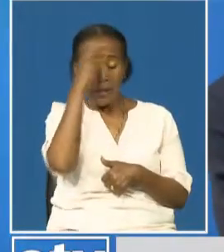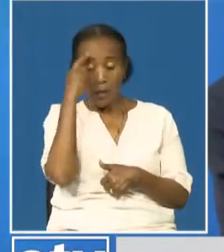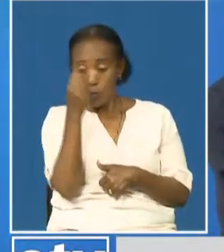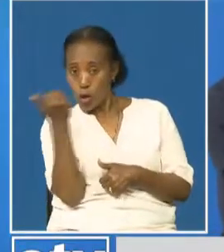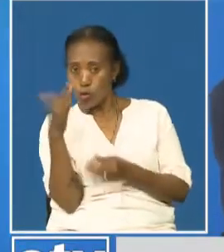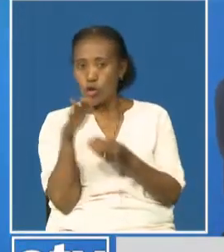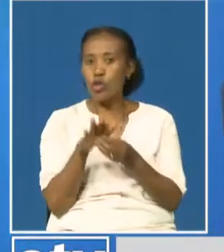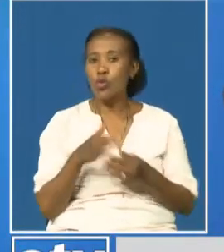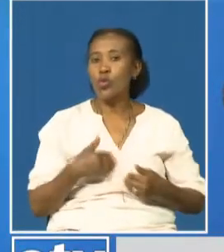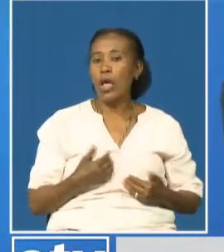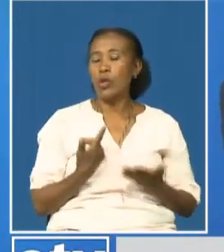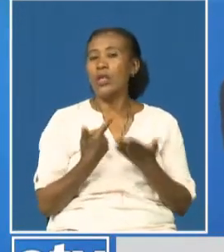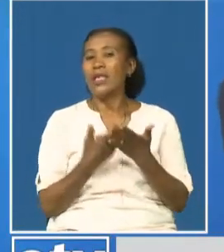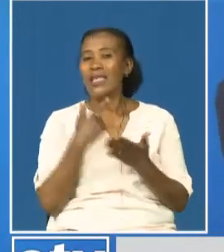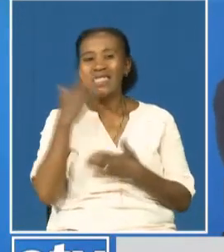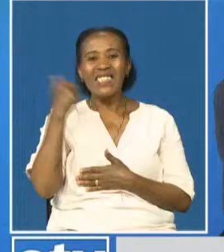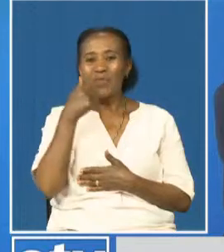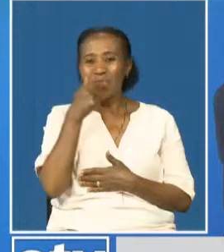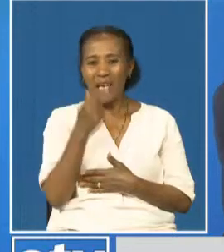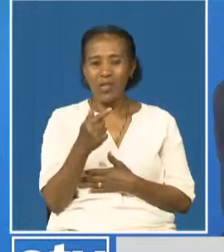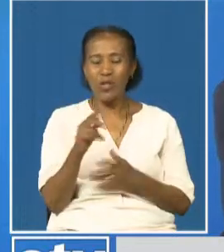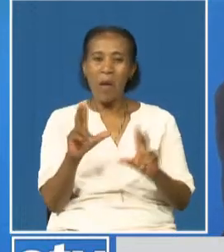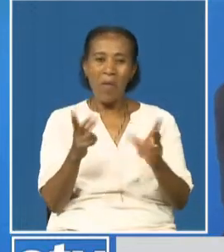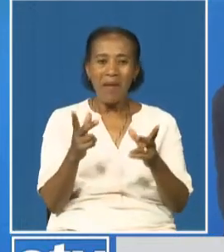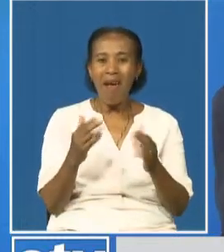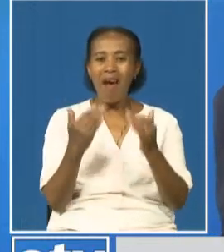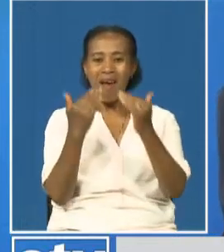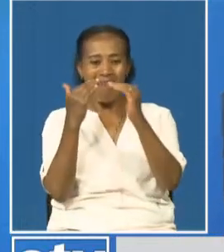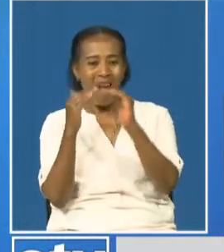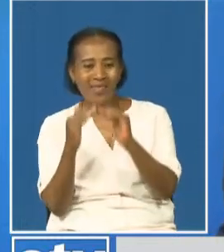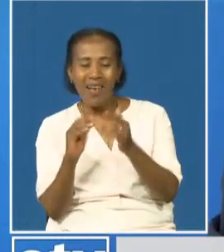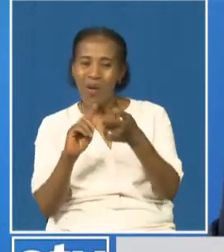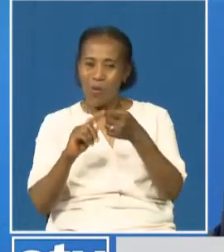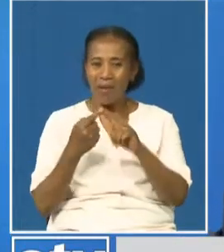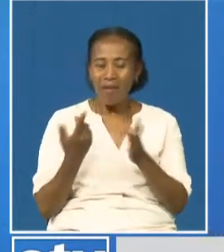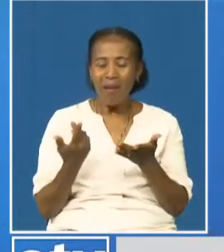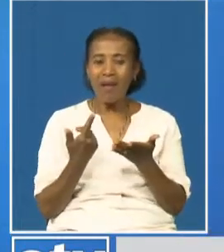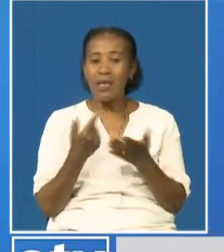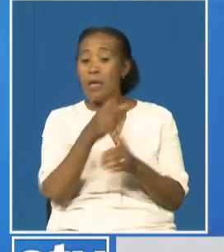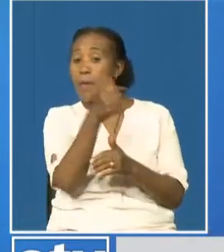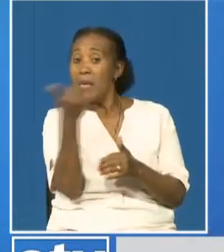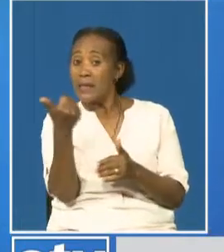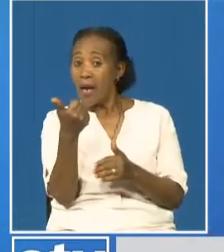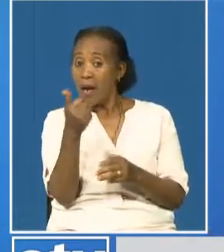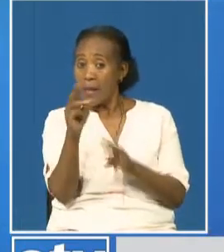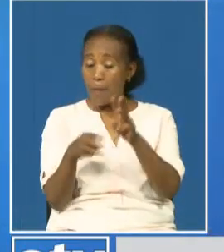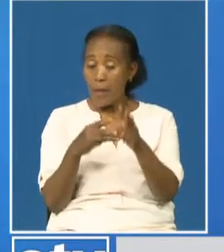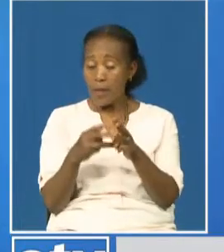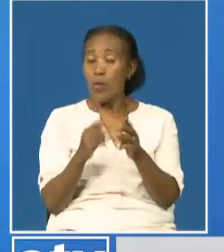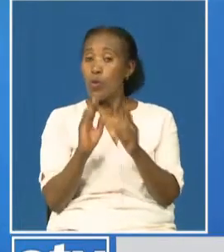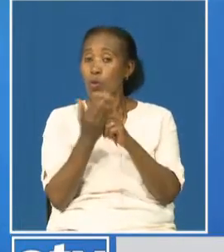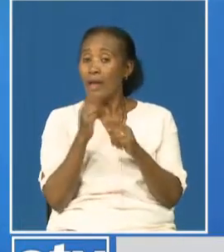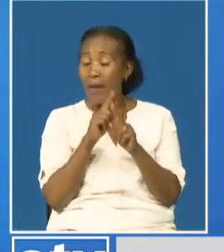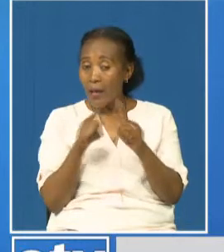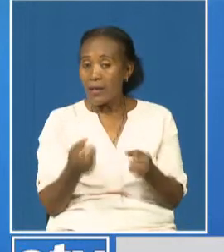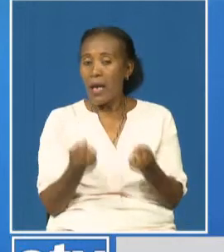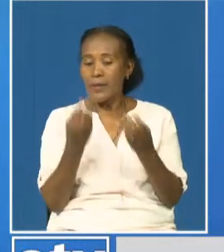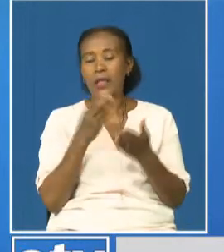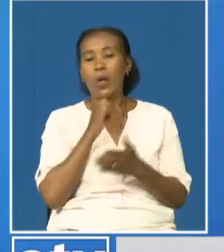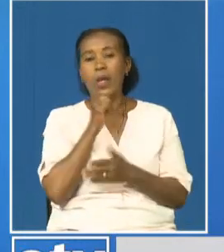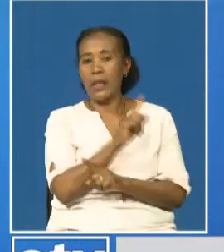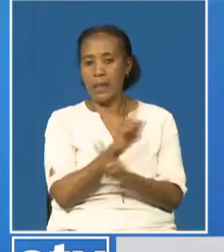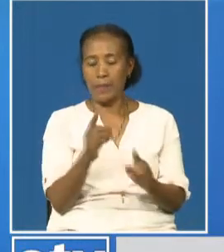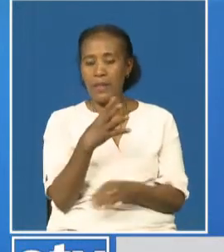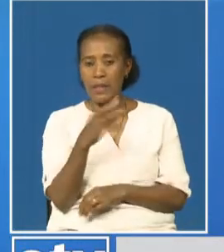ሌሎች ተጽዕኖዎች አሉ። እንደዚህ ቅድም እንዳለው የሚዲያው ያቻ የሌሎችም በዛ የመሄድ ሁኔታ አለ። ግን በአብዛኛው ይሄ ነገር አለ